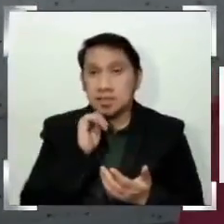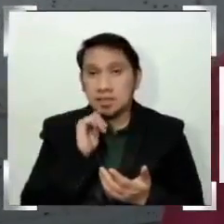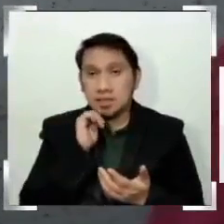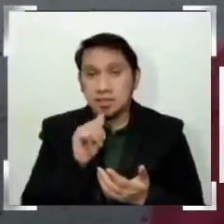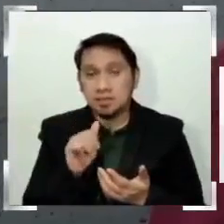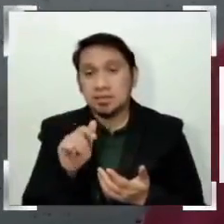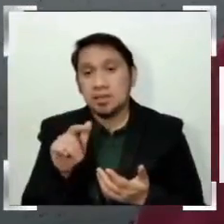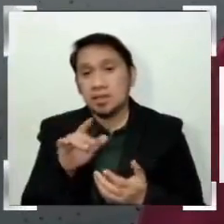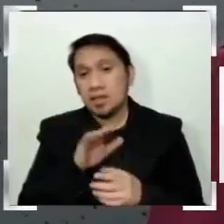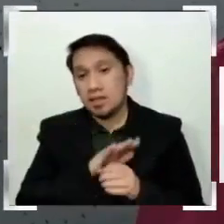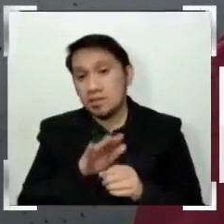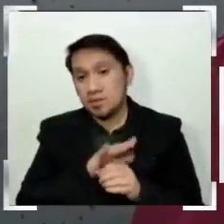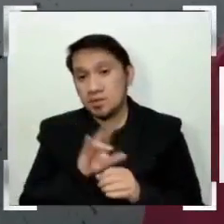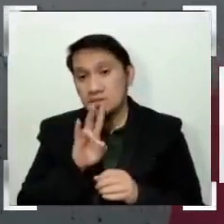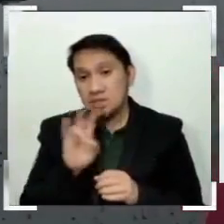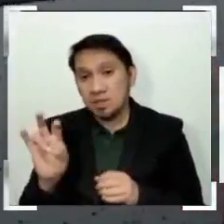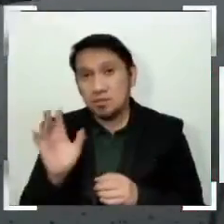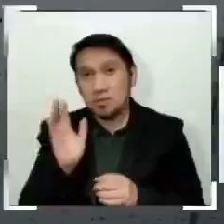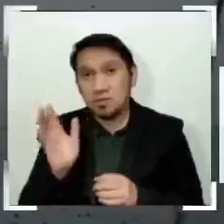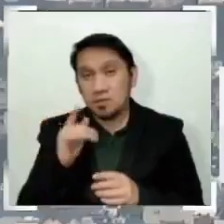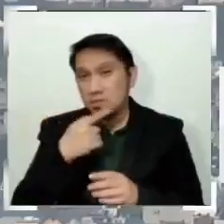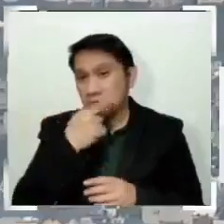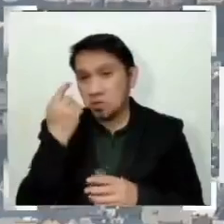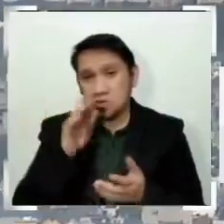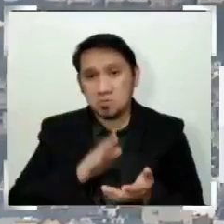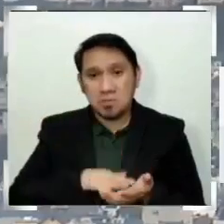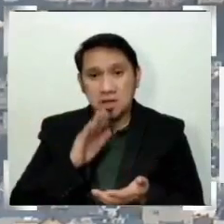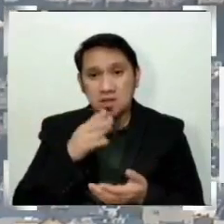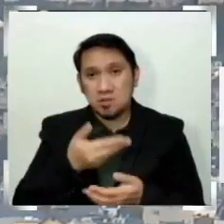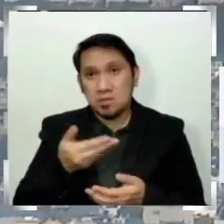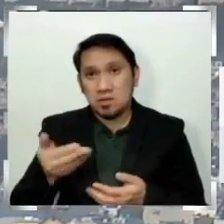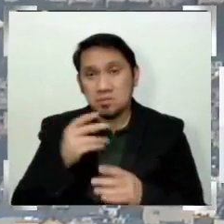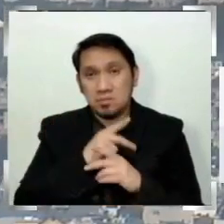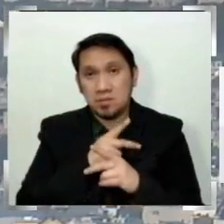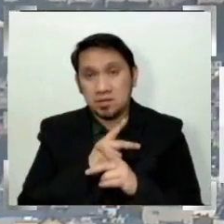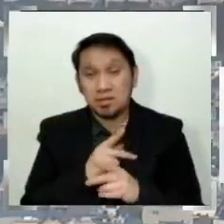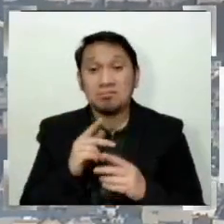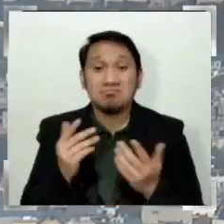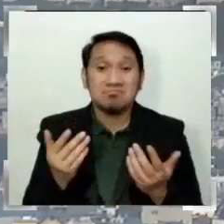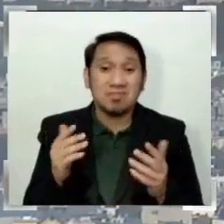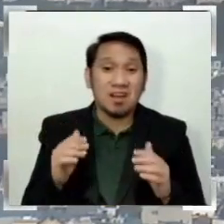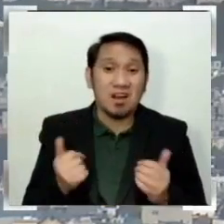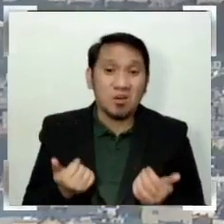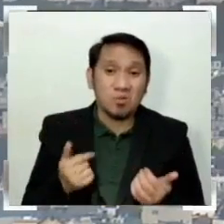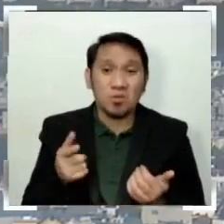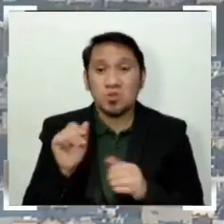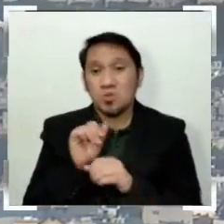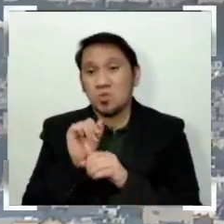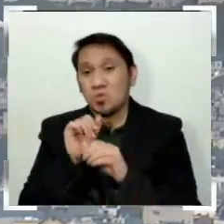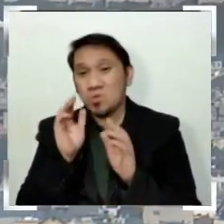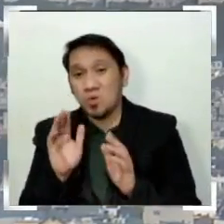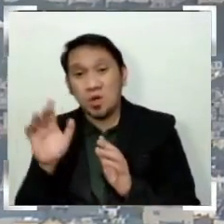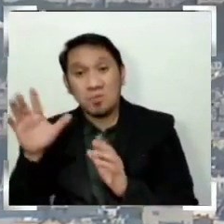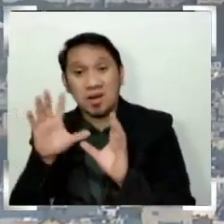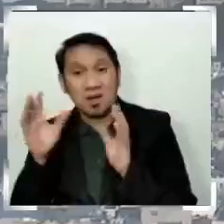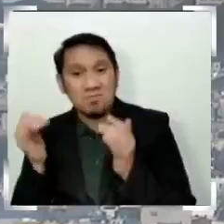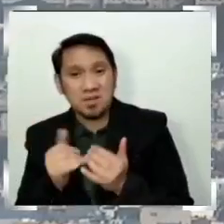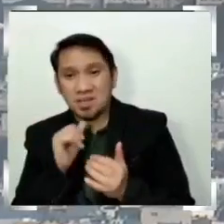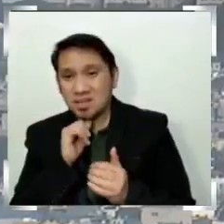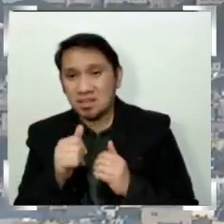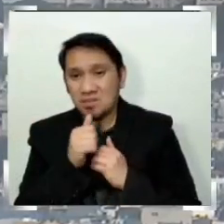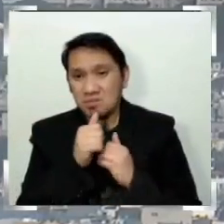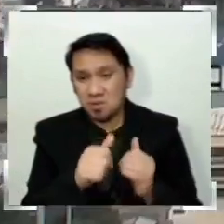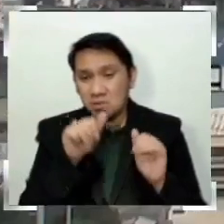750, tumataas lahat ng presyo ng bilihin. Sa panukala, ang mga employer na hindi susunod ay posibleng pagmultahin